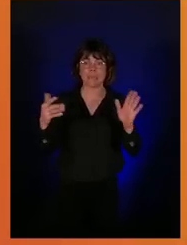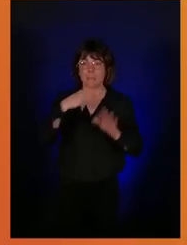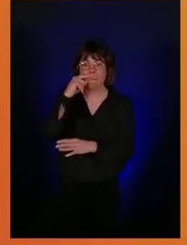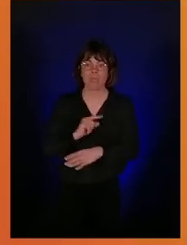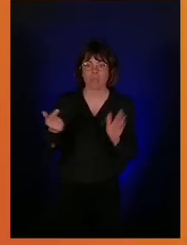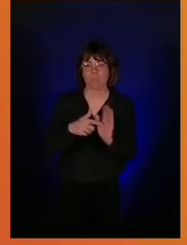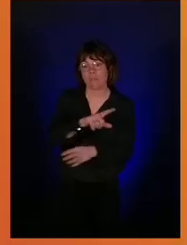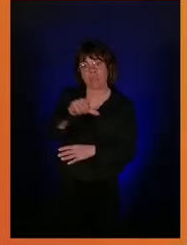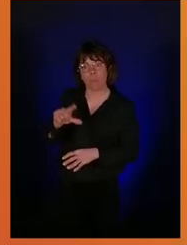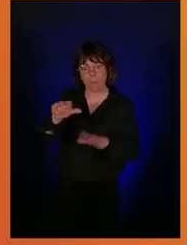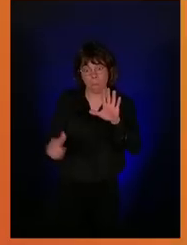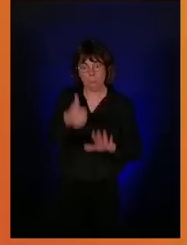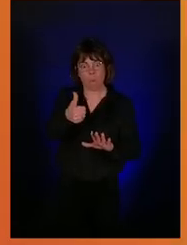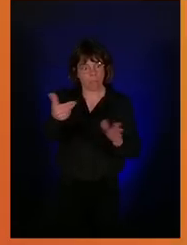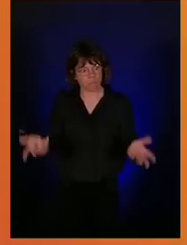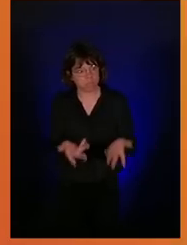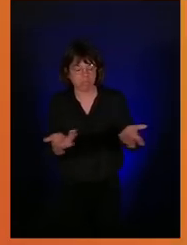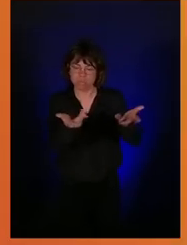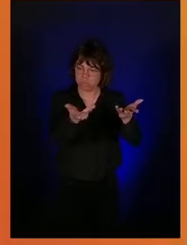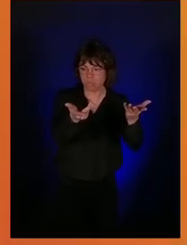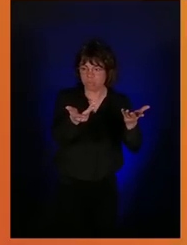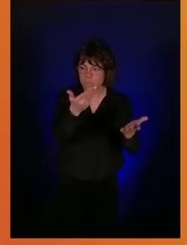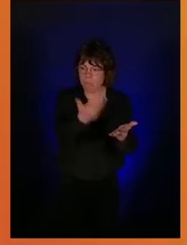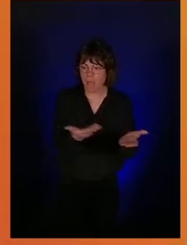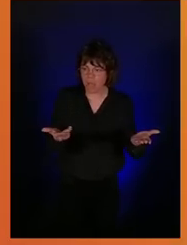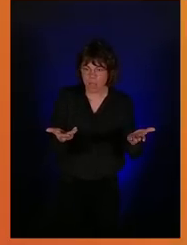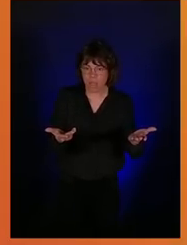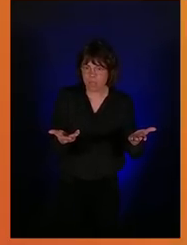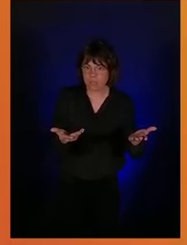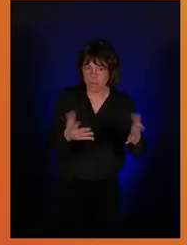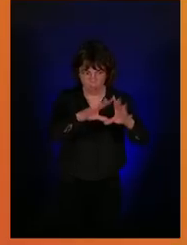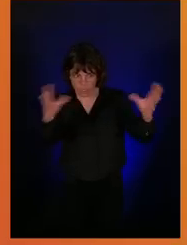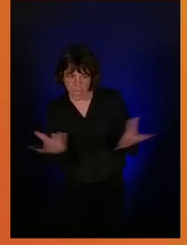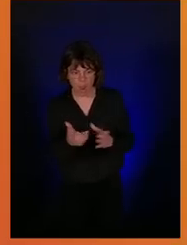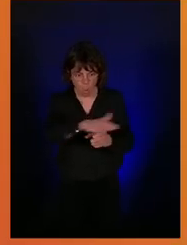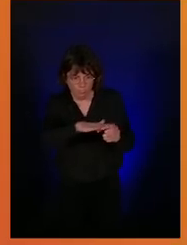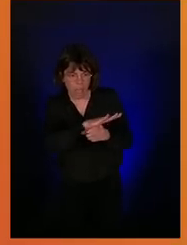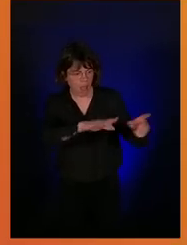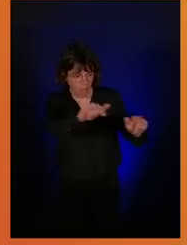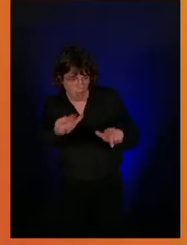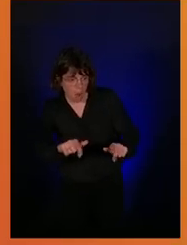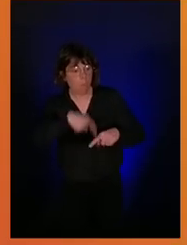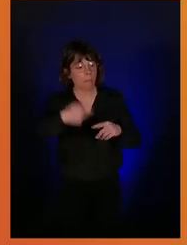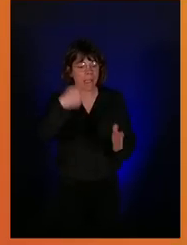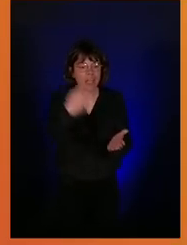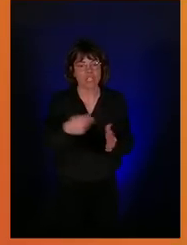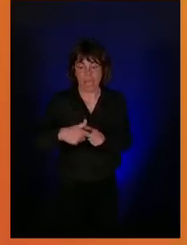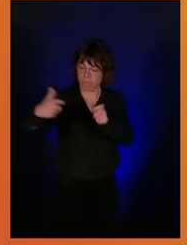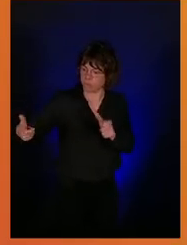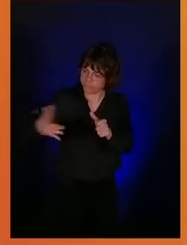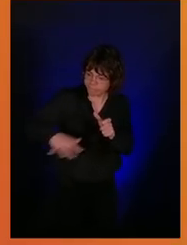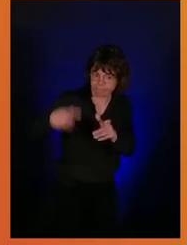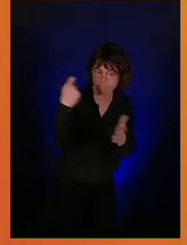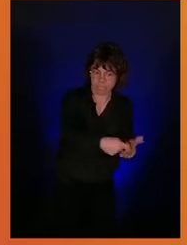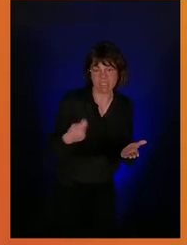2022, elle a été grande première, préemptée, tout entière, pour permettre son rachat derrière par des industriels. Ça a été